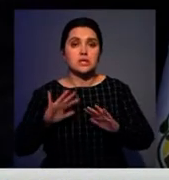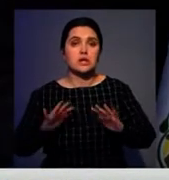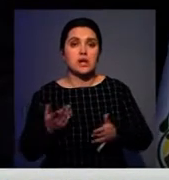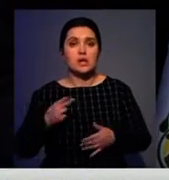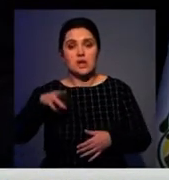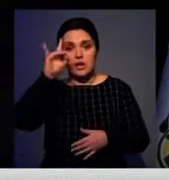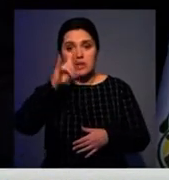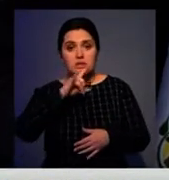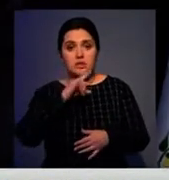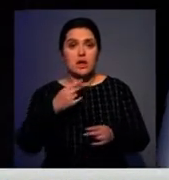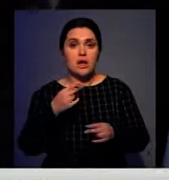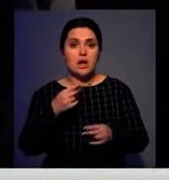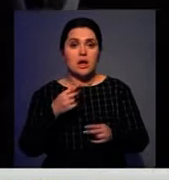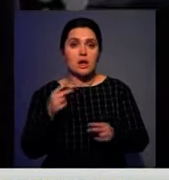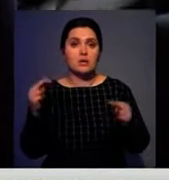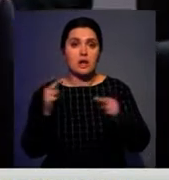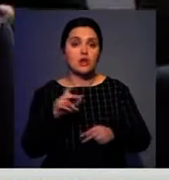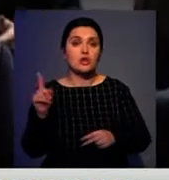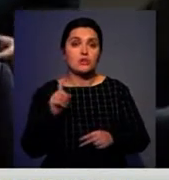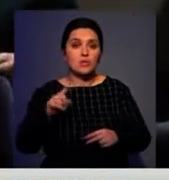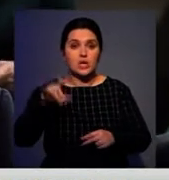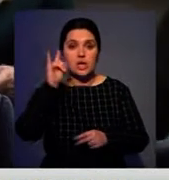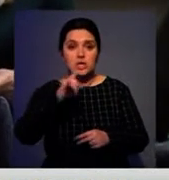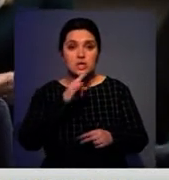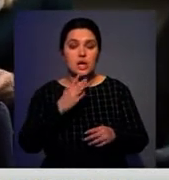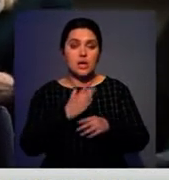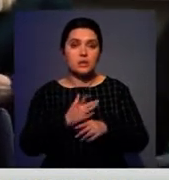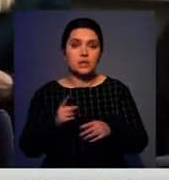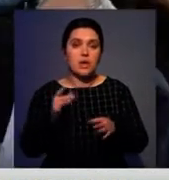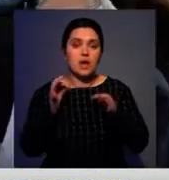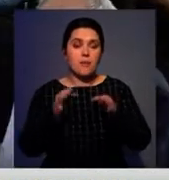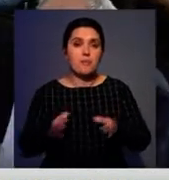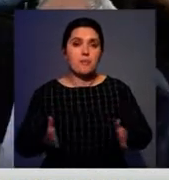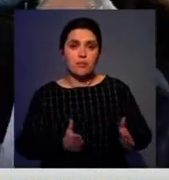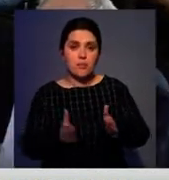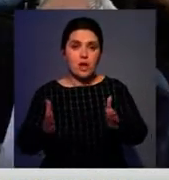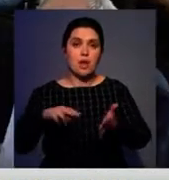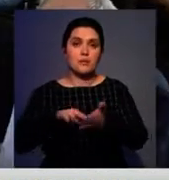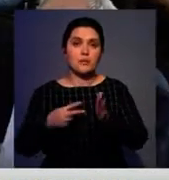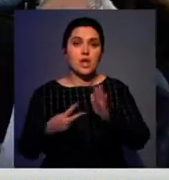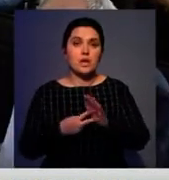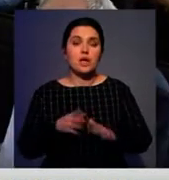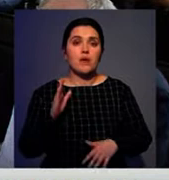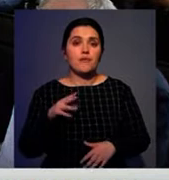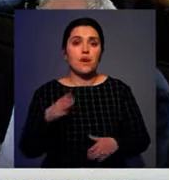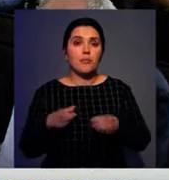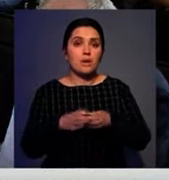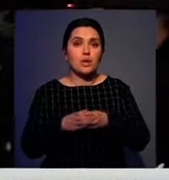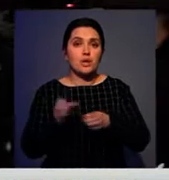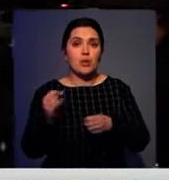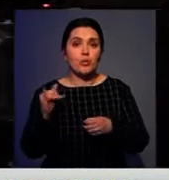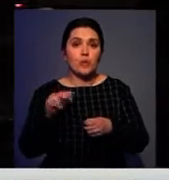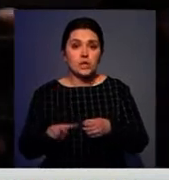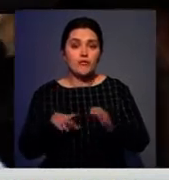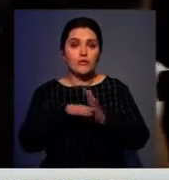это историческое событие для Казахстана, которое свидетельствует о том, что страна движется в правовом русле. К слову, в